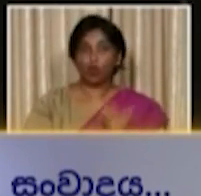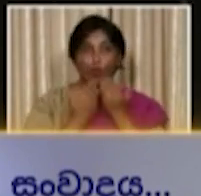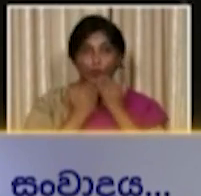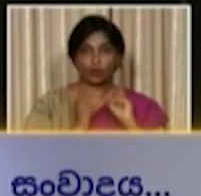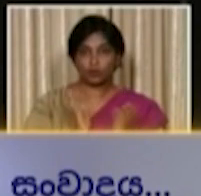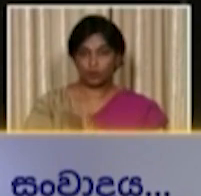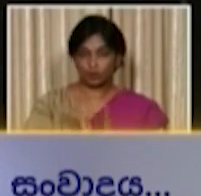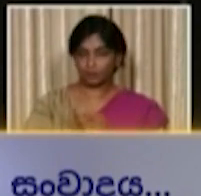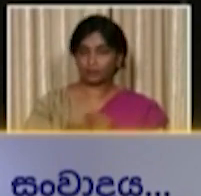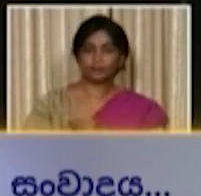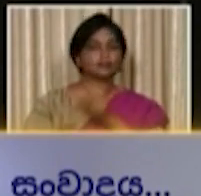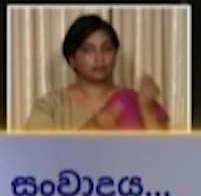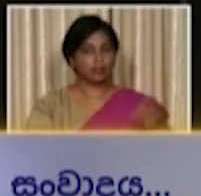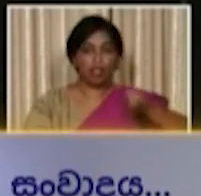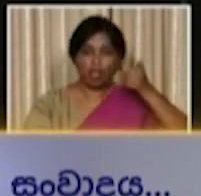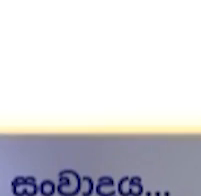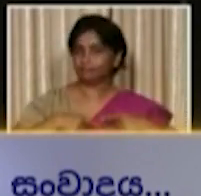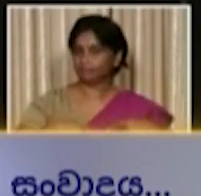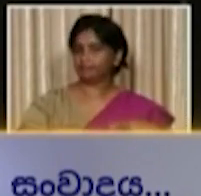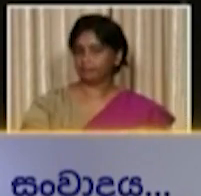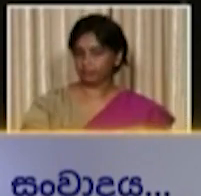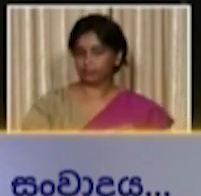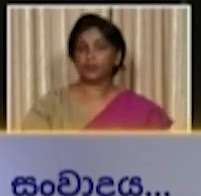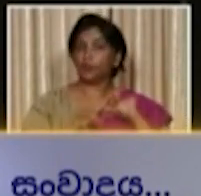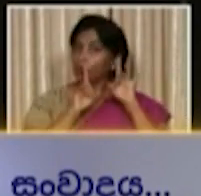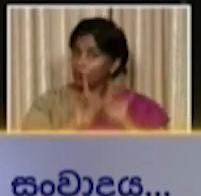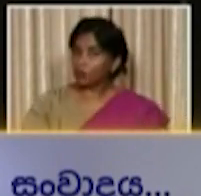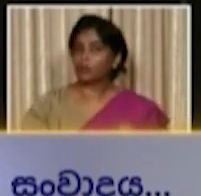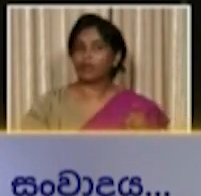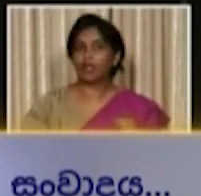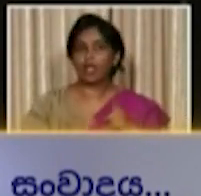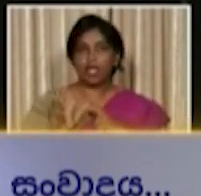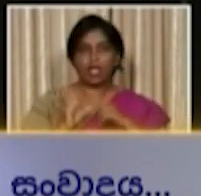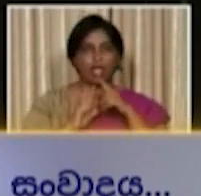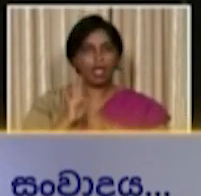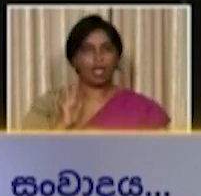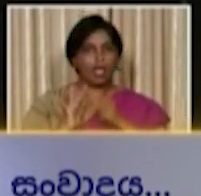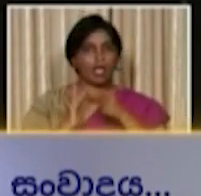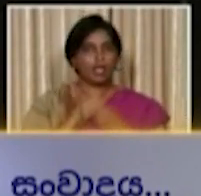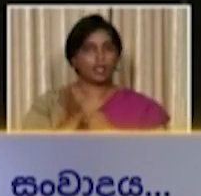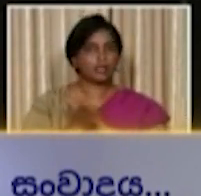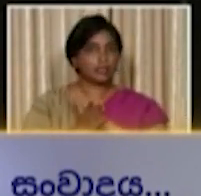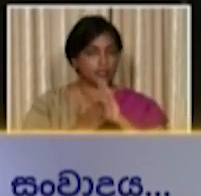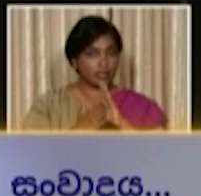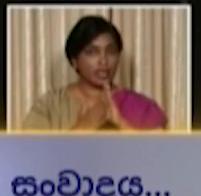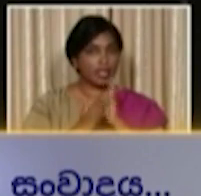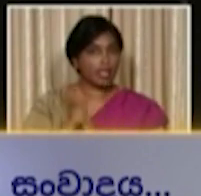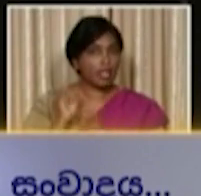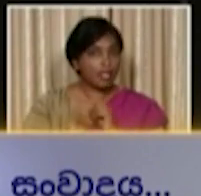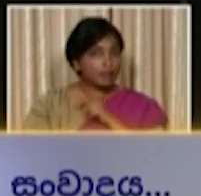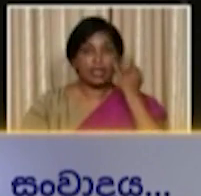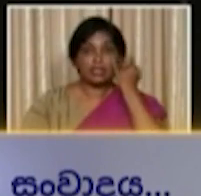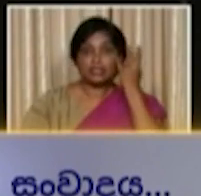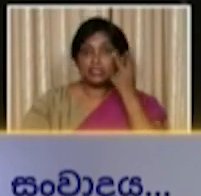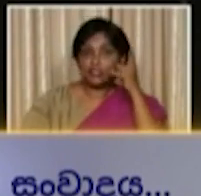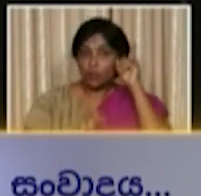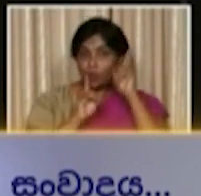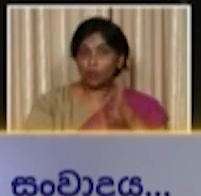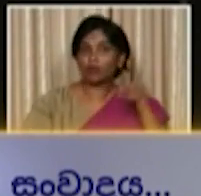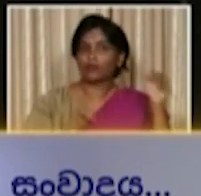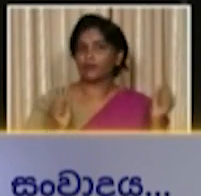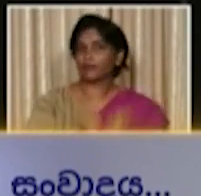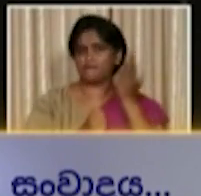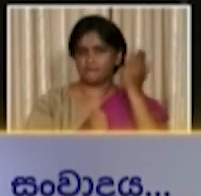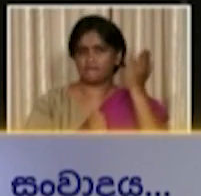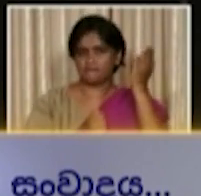කාරක සභාවට ඉදිරිපත් කරලා අනුමැතියක් ගන්න කියලා. ඉතින් යනුව විශේෂයෙන්ම අජිත් පානපෙරු මන්තුමාගේ මතය වෙලා තිබෙන සිංගප්පූරුව වැනි රටවල මේ කටයුත්ත